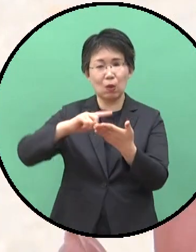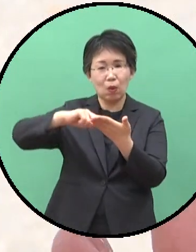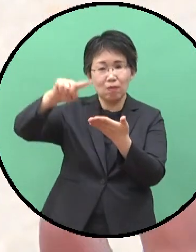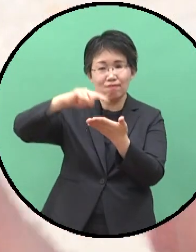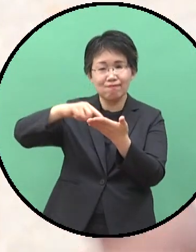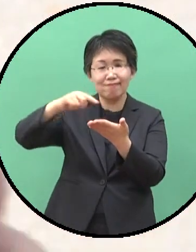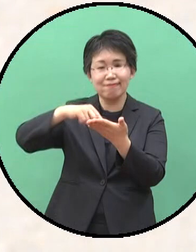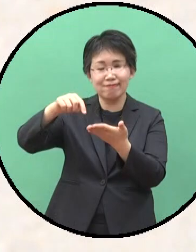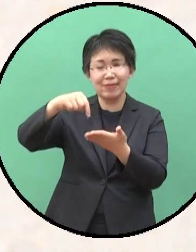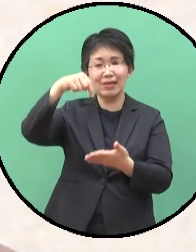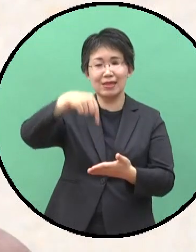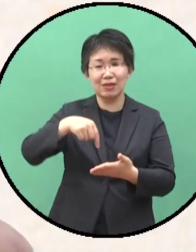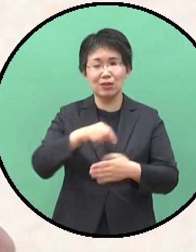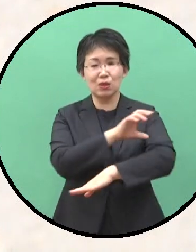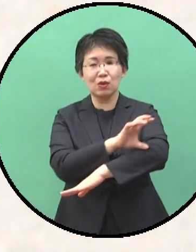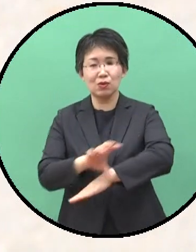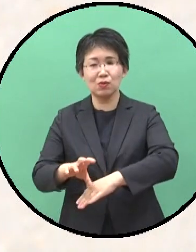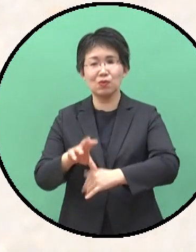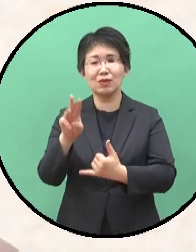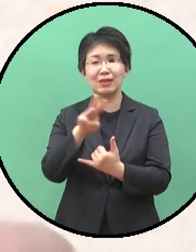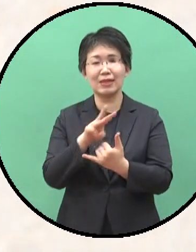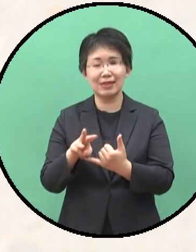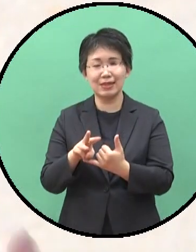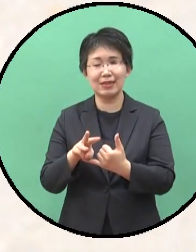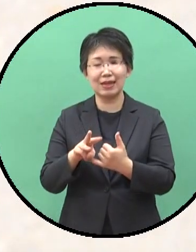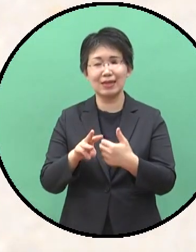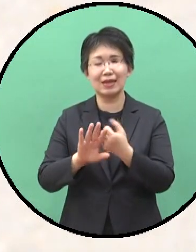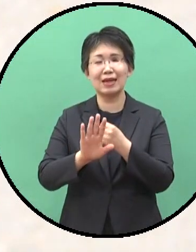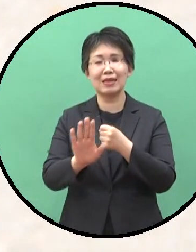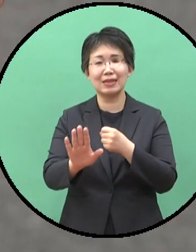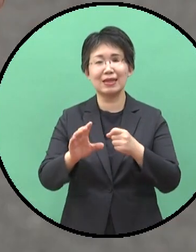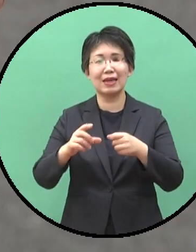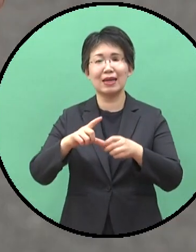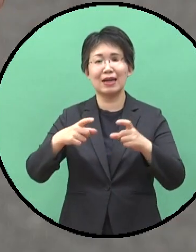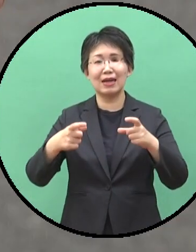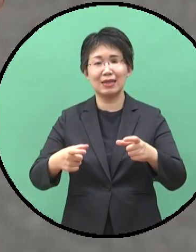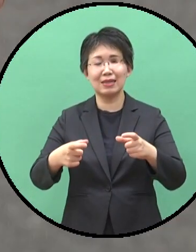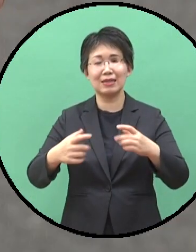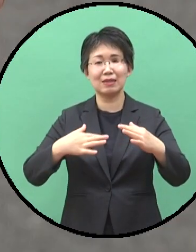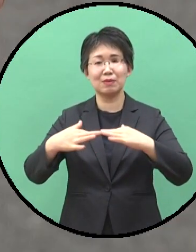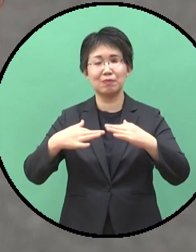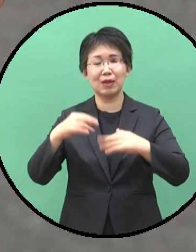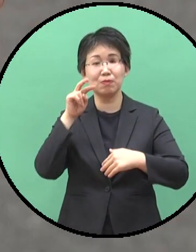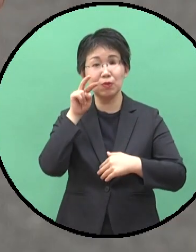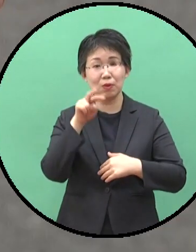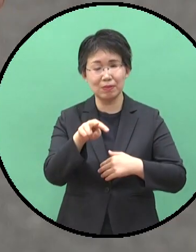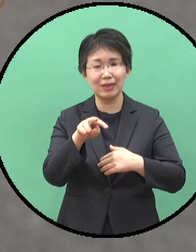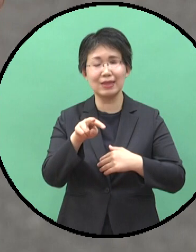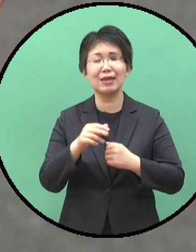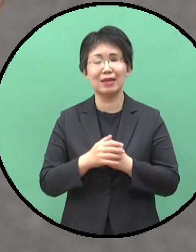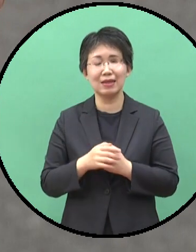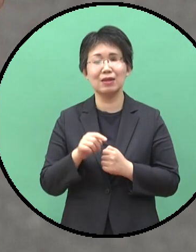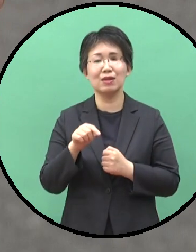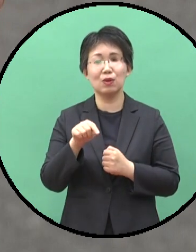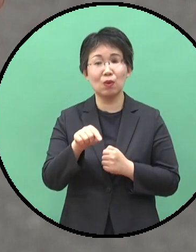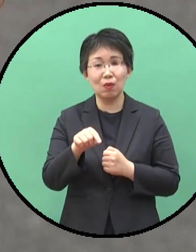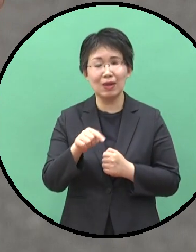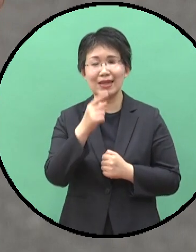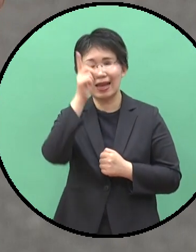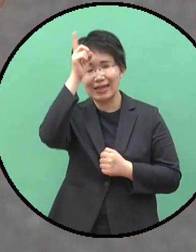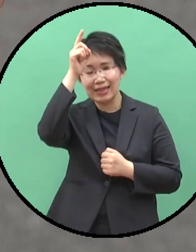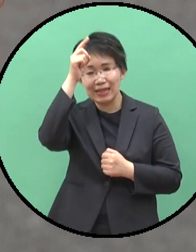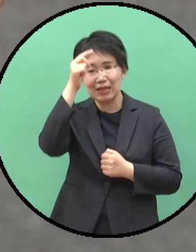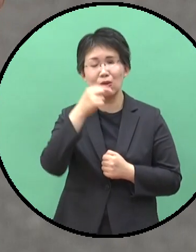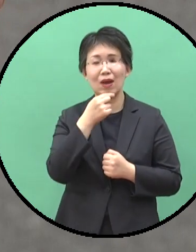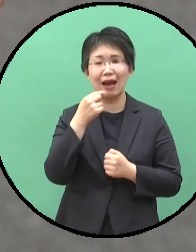害警戒区域マップをクリックまたはタップすると、土砂災害の危険がある土地が黄色と赤